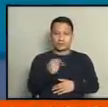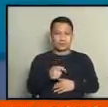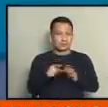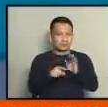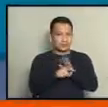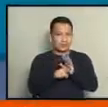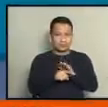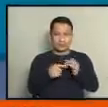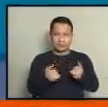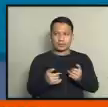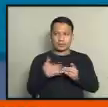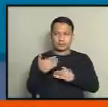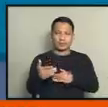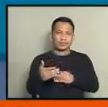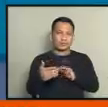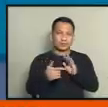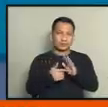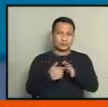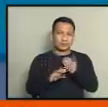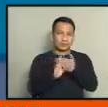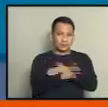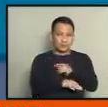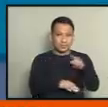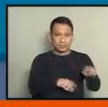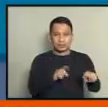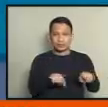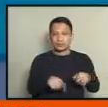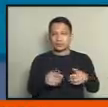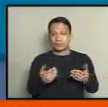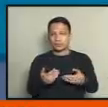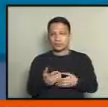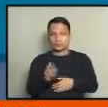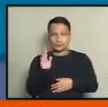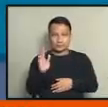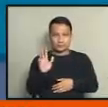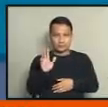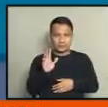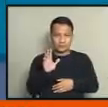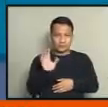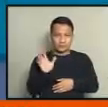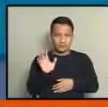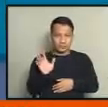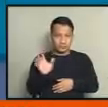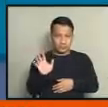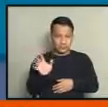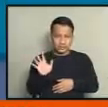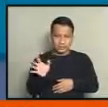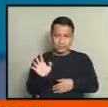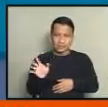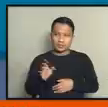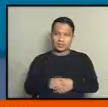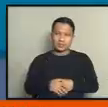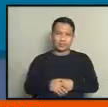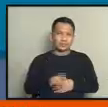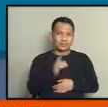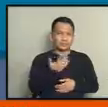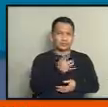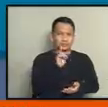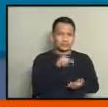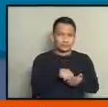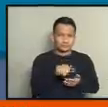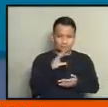bawal itong ganito, gagawin kong ibalik yung 50 pesos. Ano itong 1,000